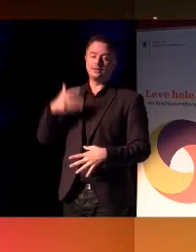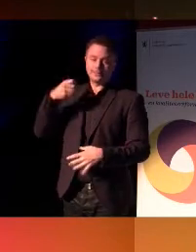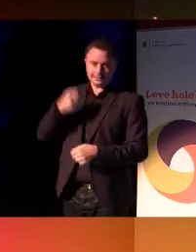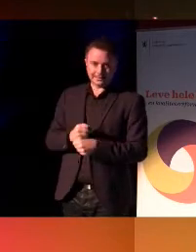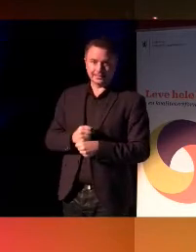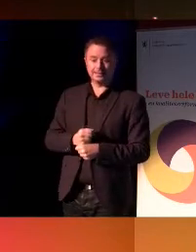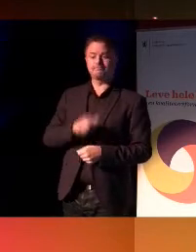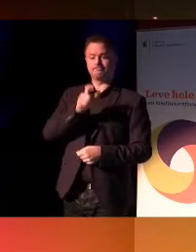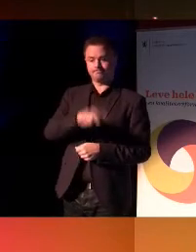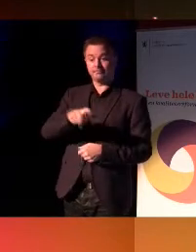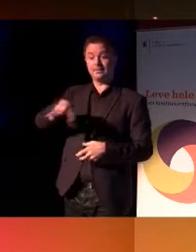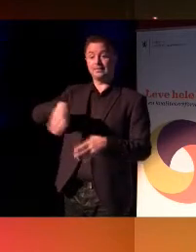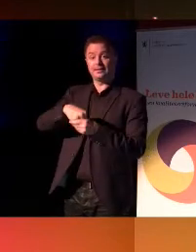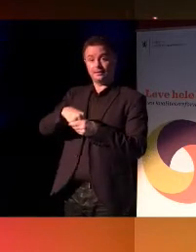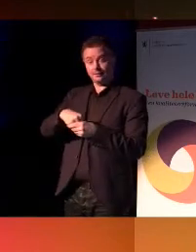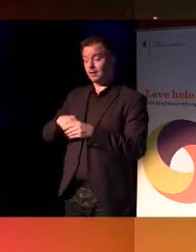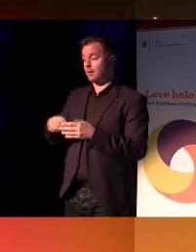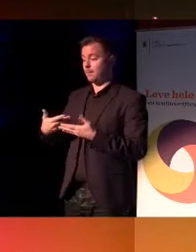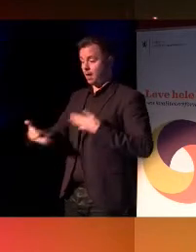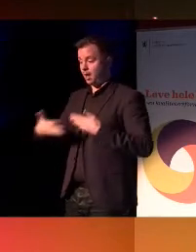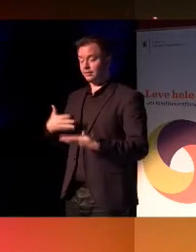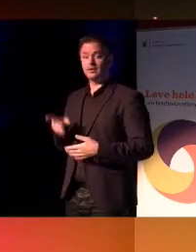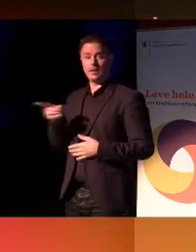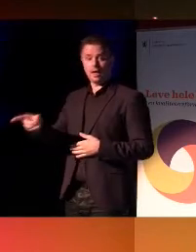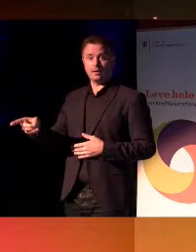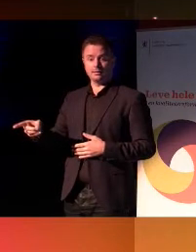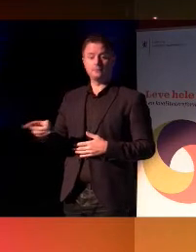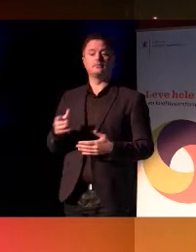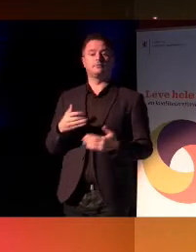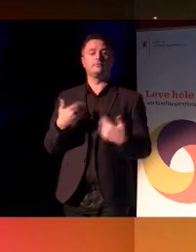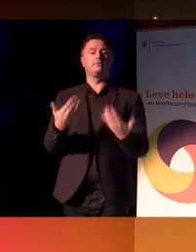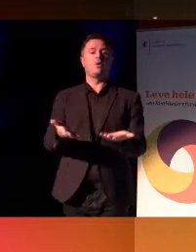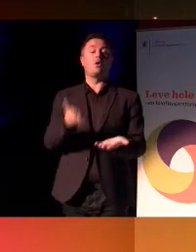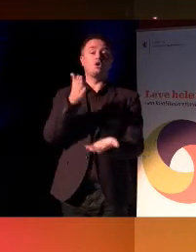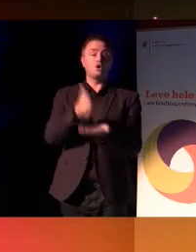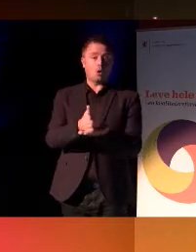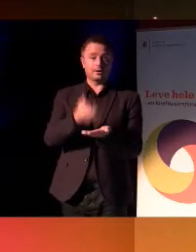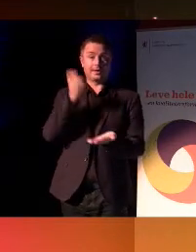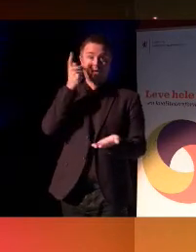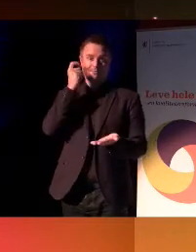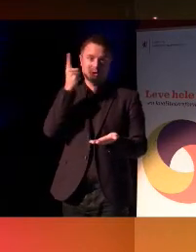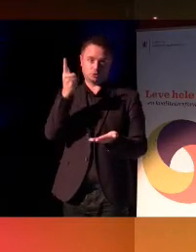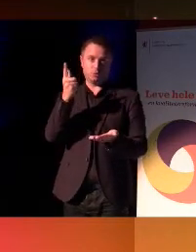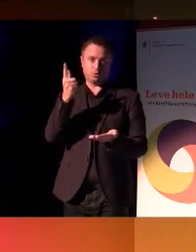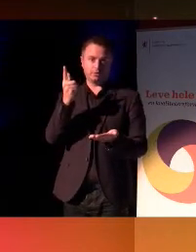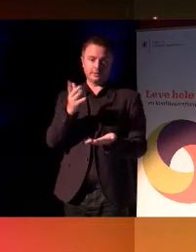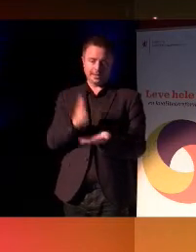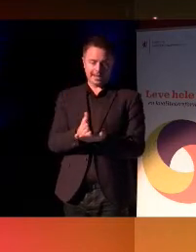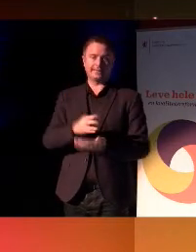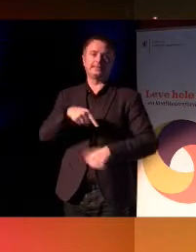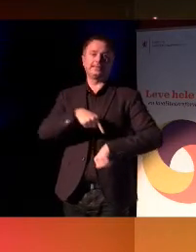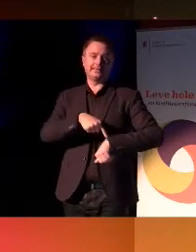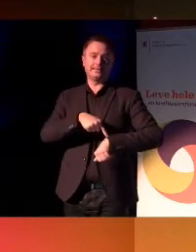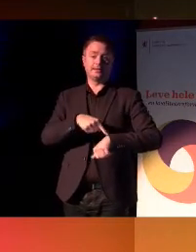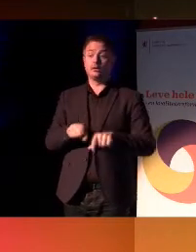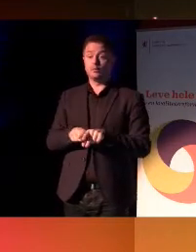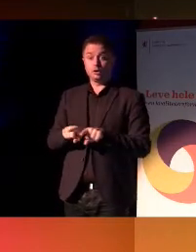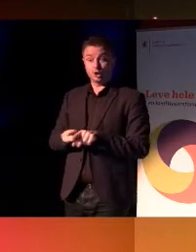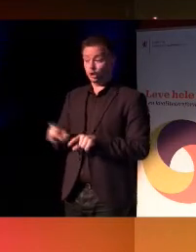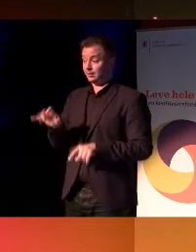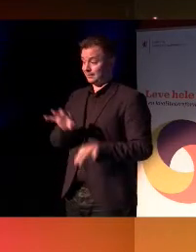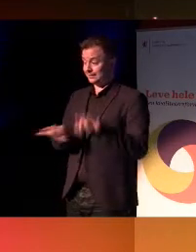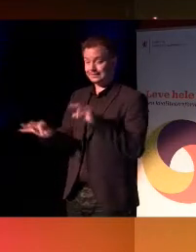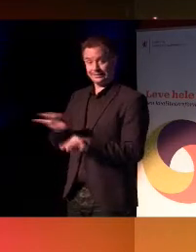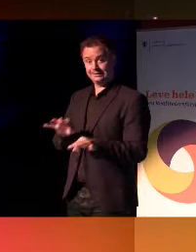som direkte involvert har tilstrekkelig informasjon der og da I sann tid, slik at bruken av legemidlene